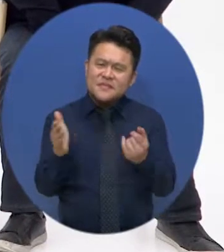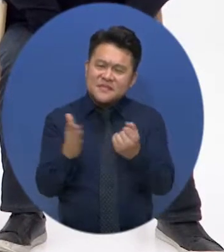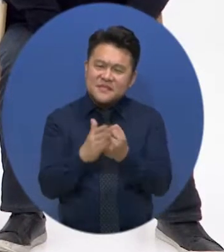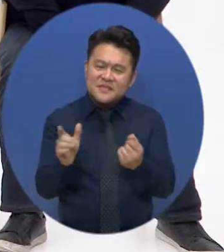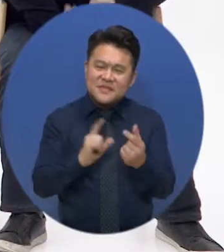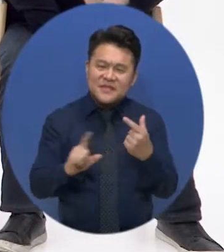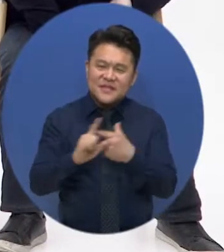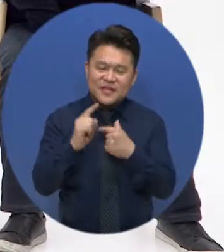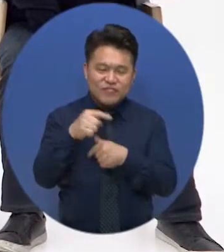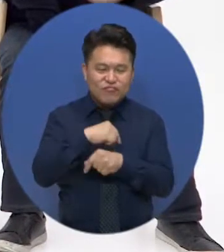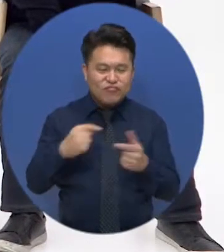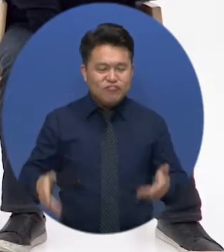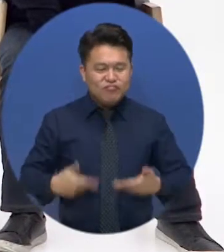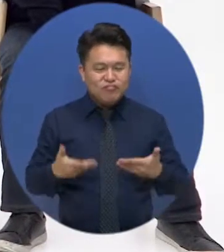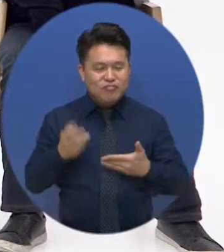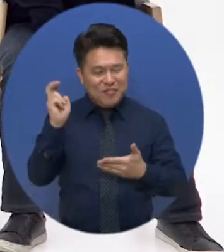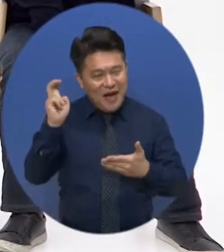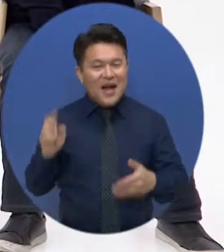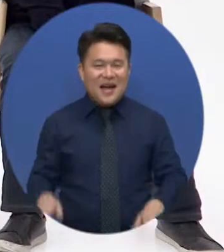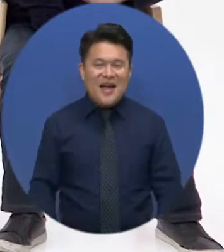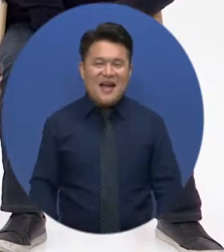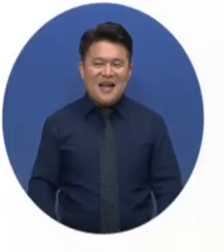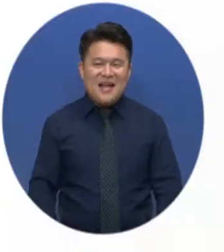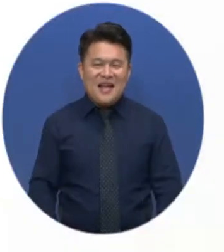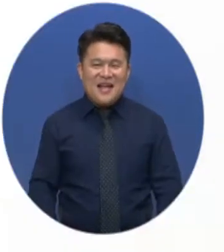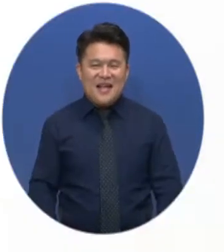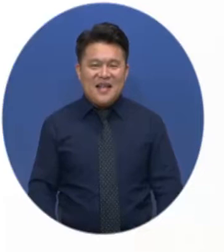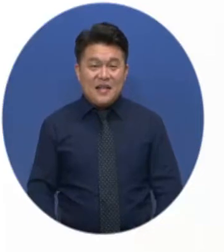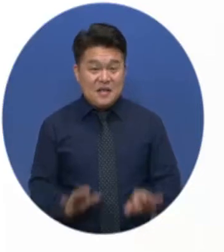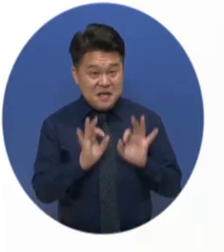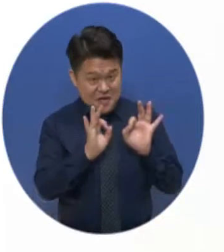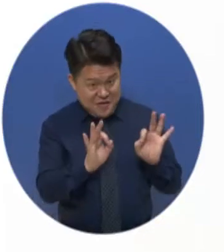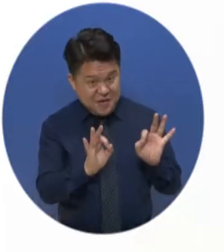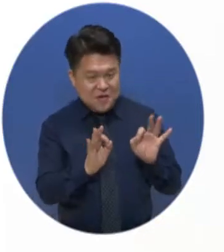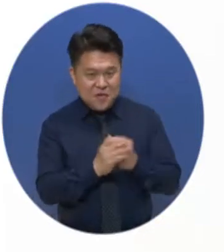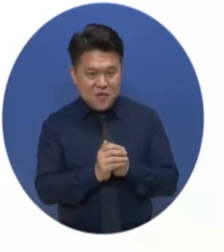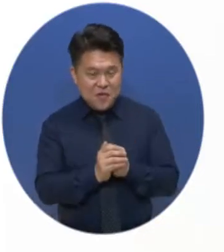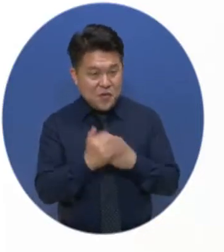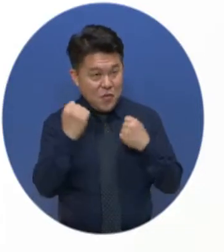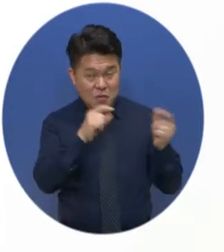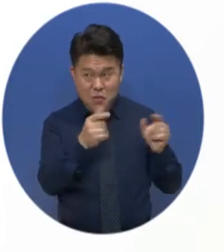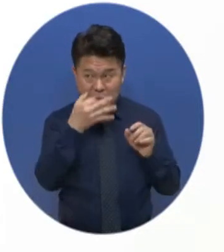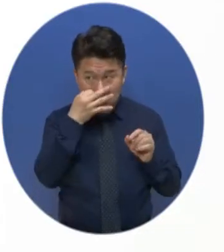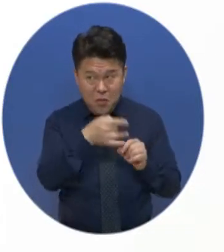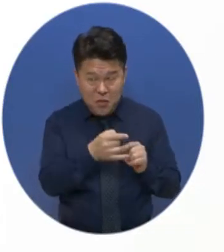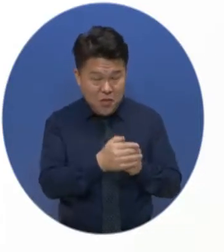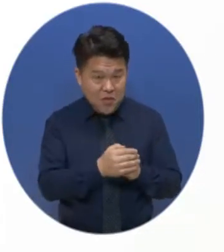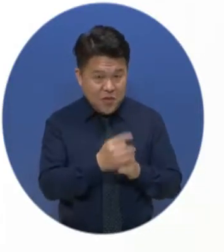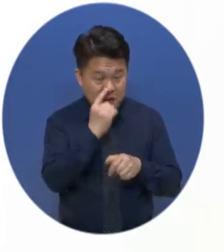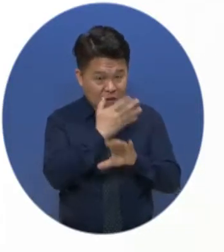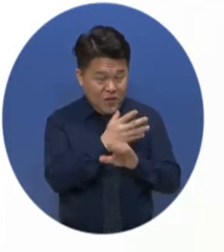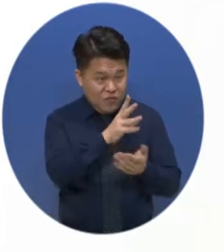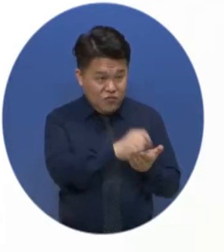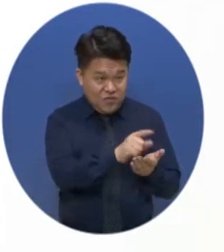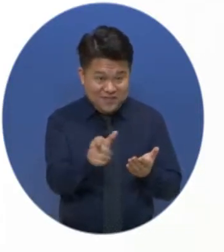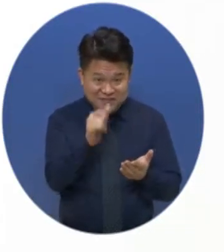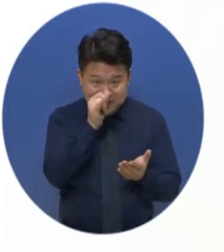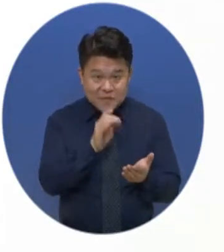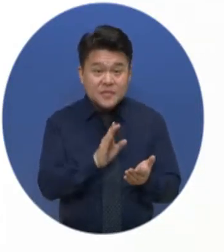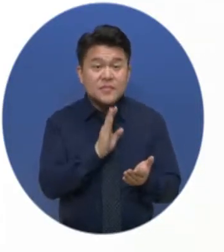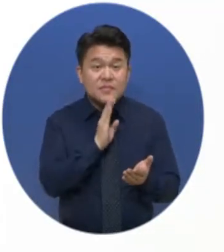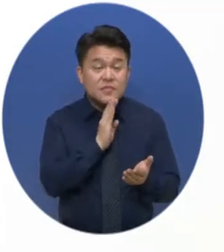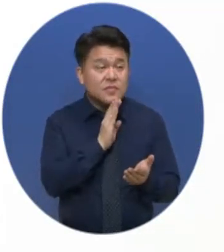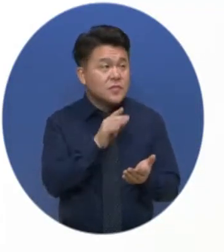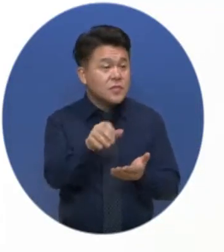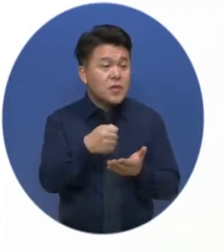더 텐션이 올라갔던 것 같은데. 근데 지금 저렇게 하는 공연들에 보면 그 개그 소재가 있잖아요. 네. 그런